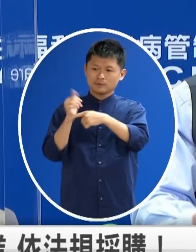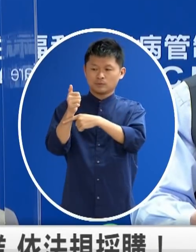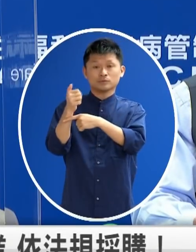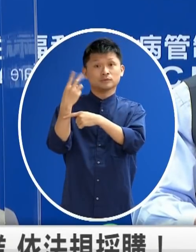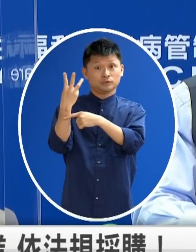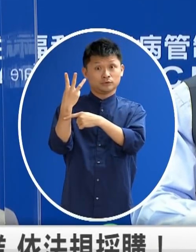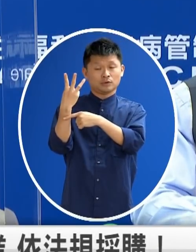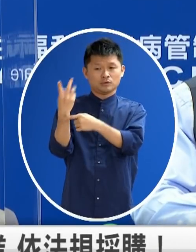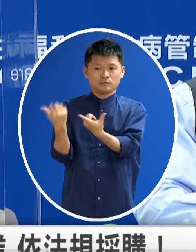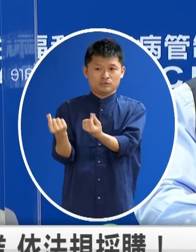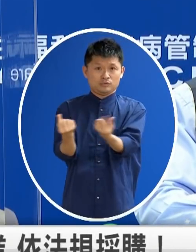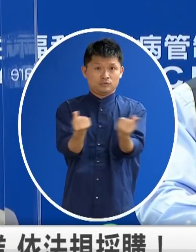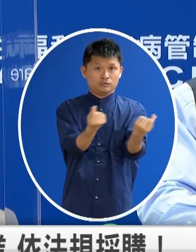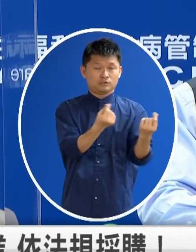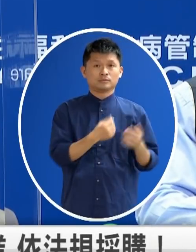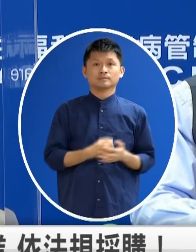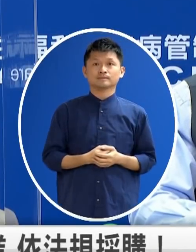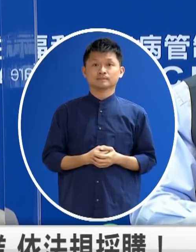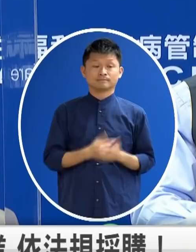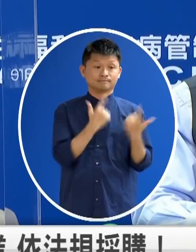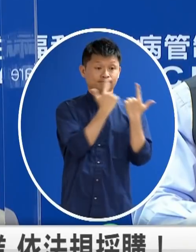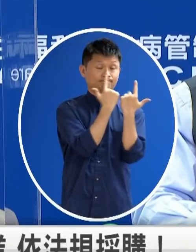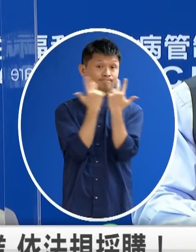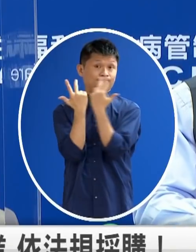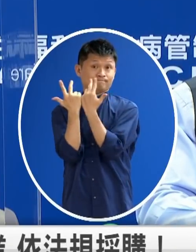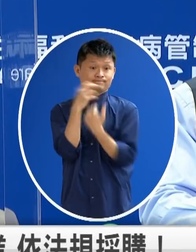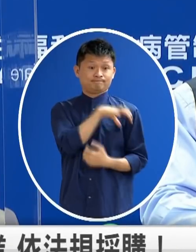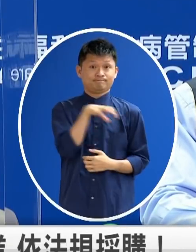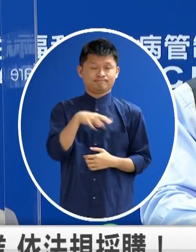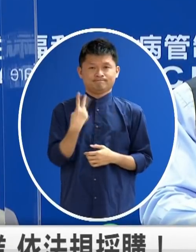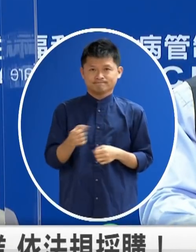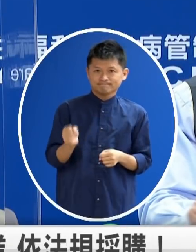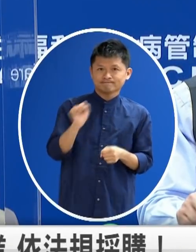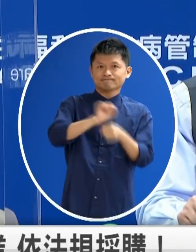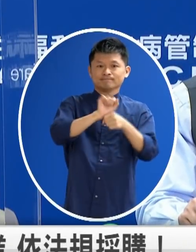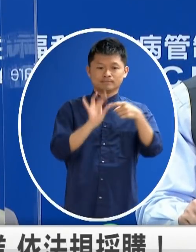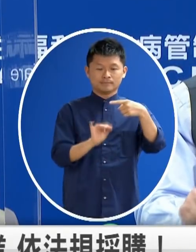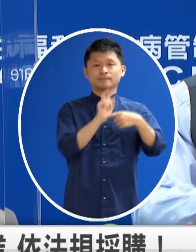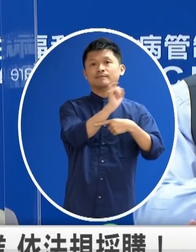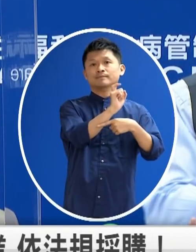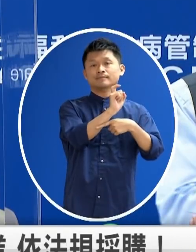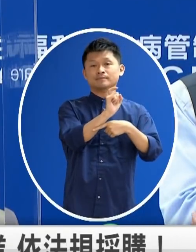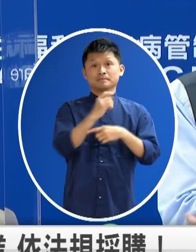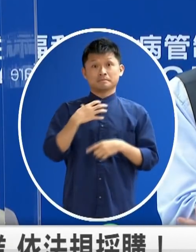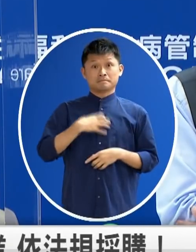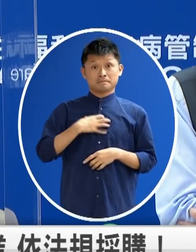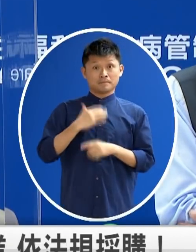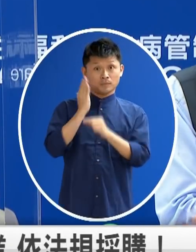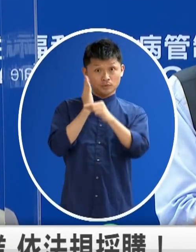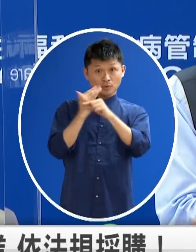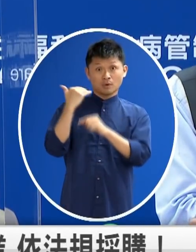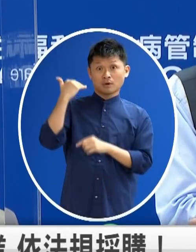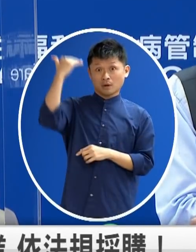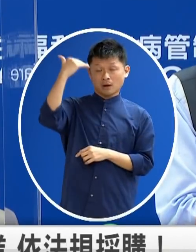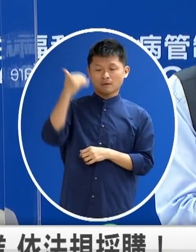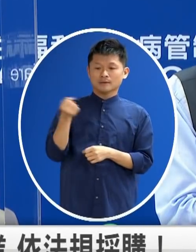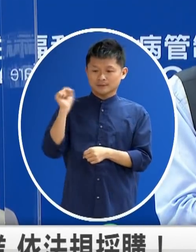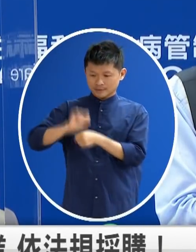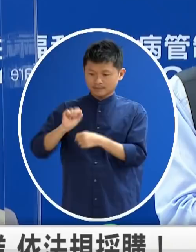53%，53%。那双北多了10%，那中高风险的区域多了